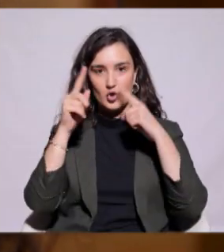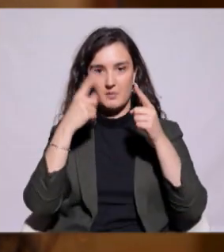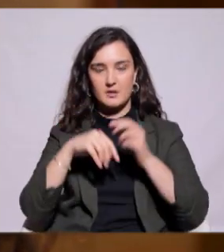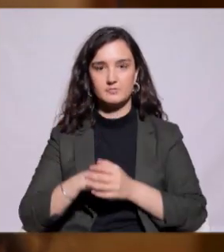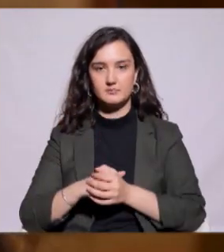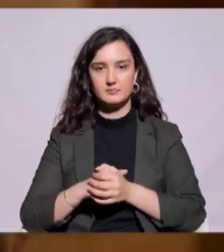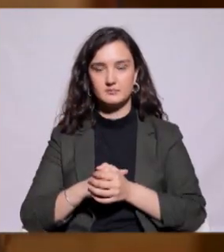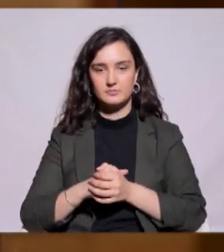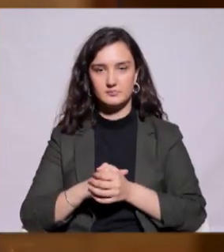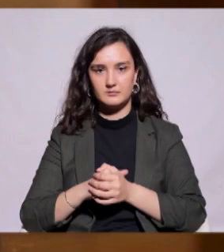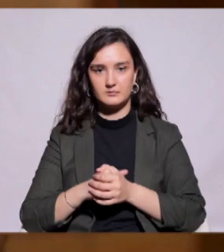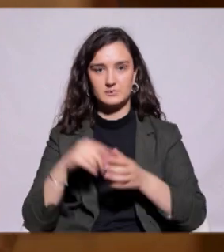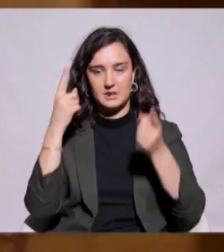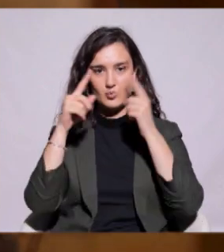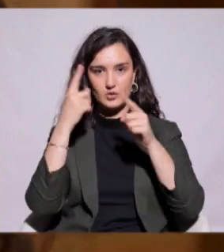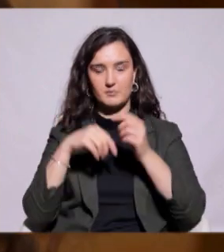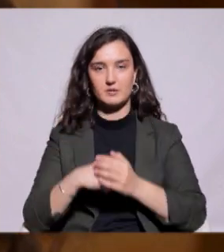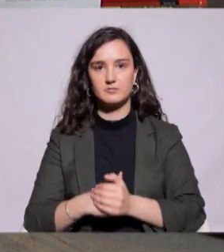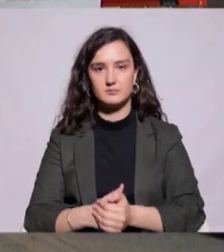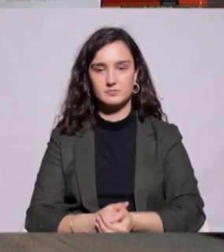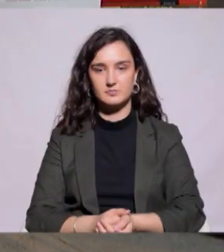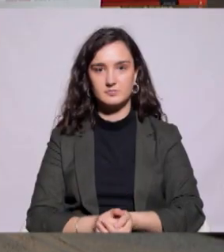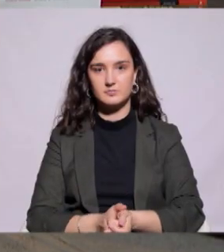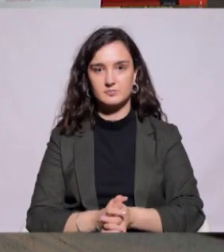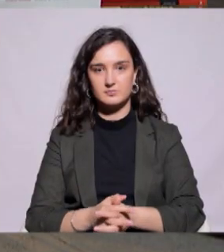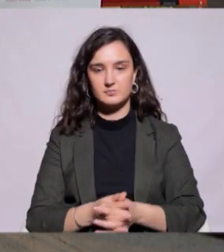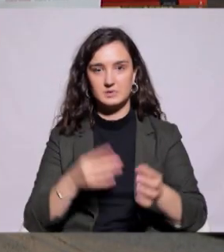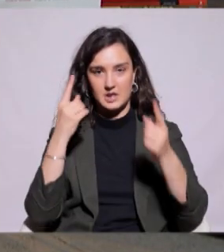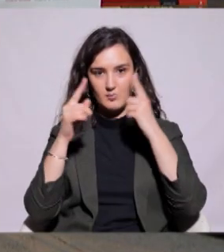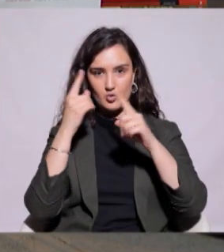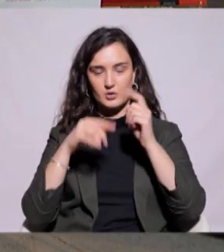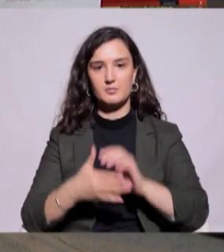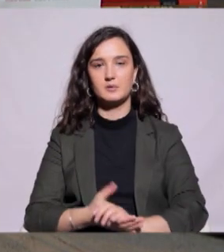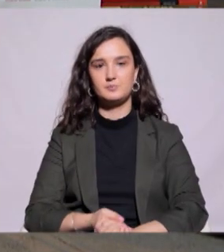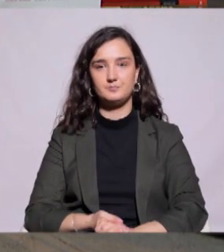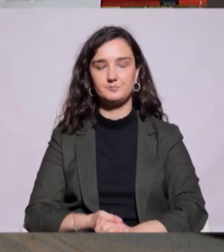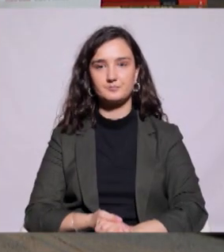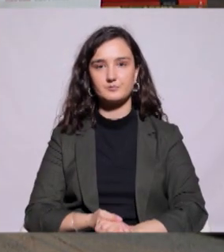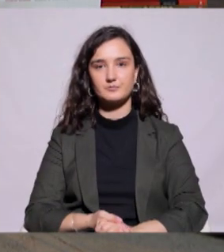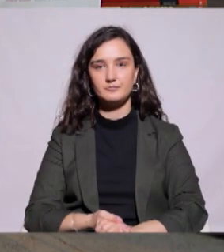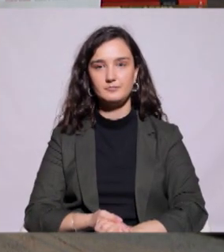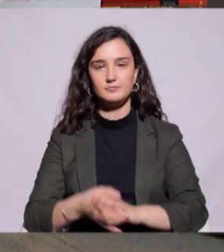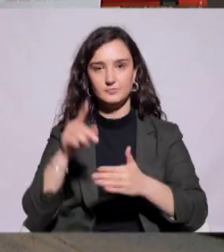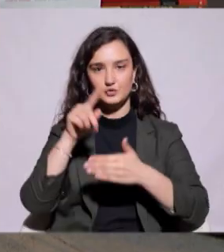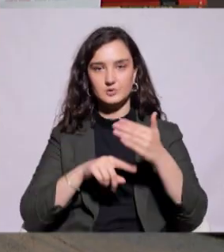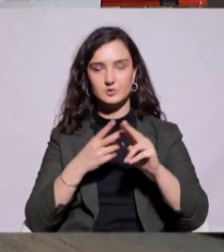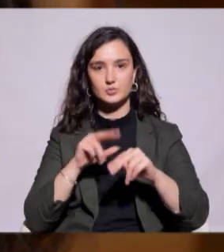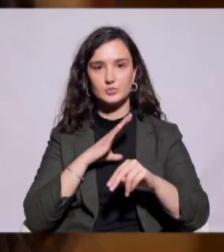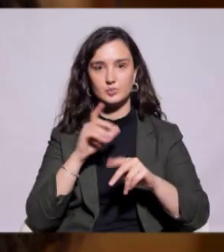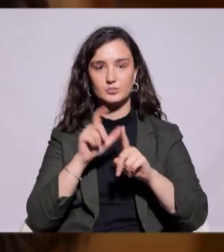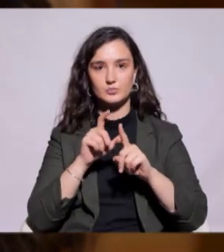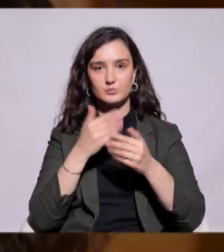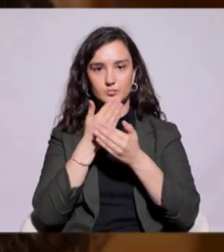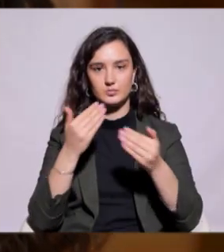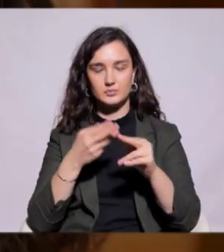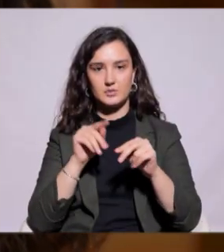გამოგონება. Invent, გამოგონება. Invent. გამოგონება. I believe this was the last word